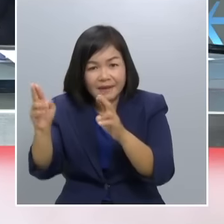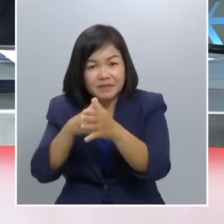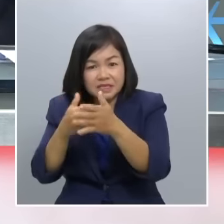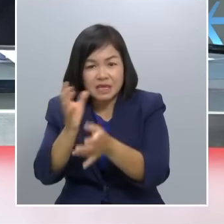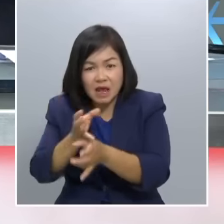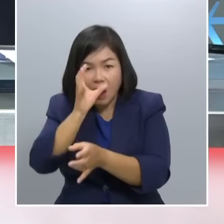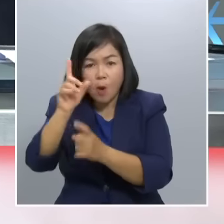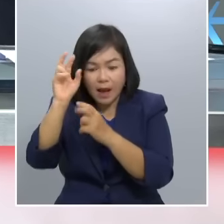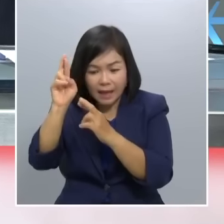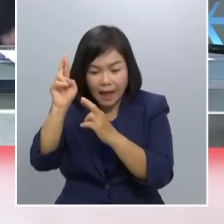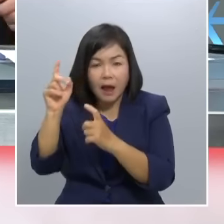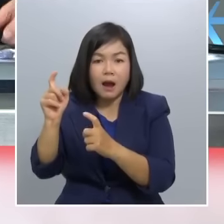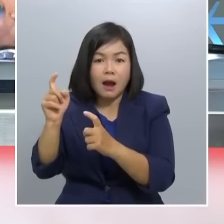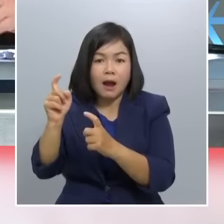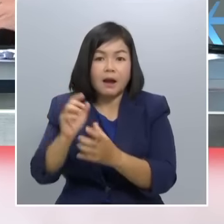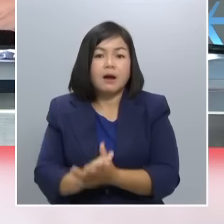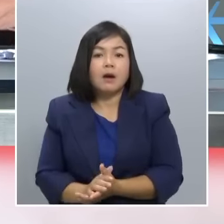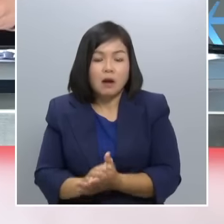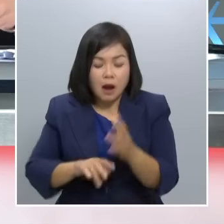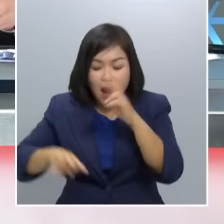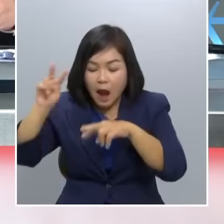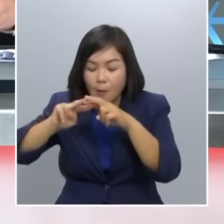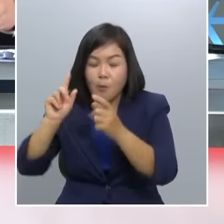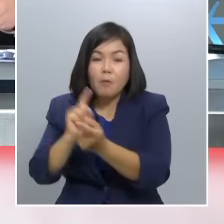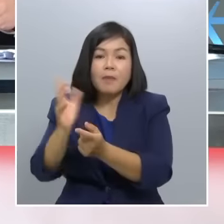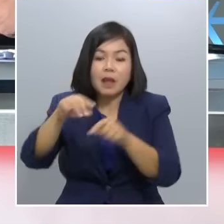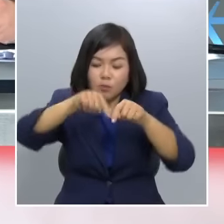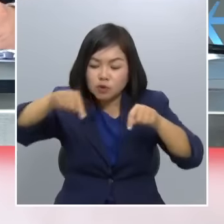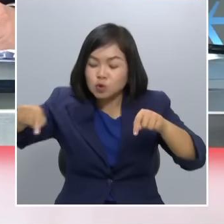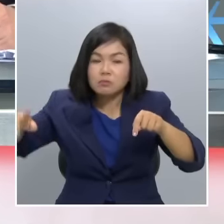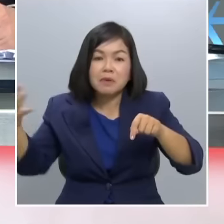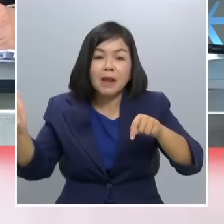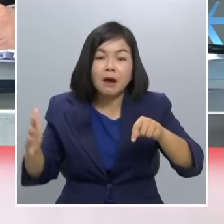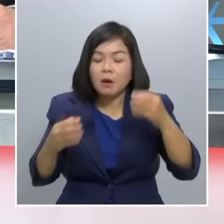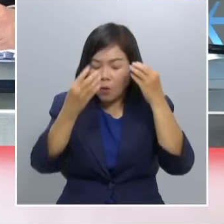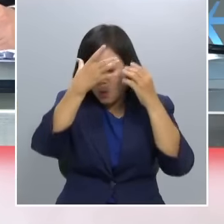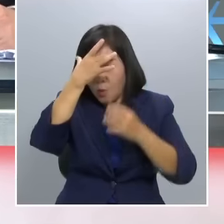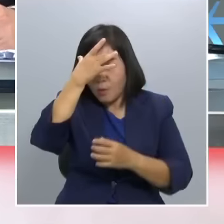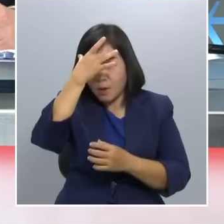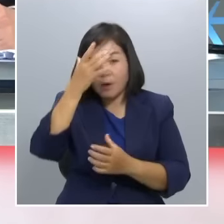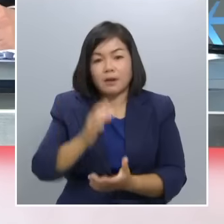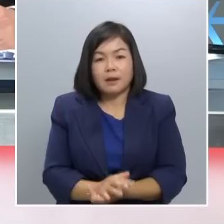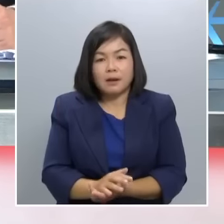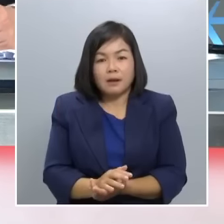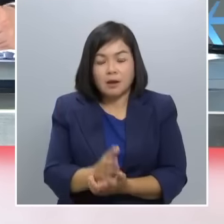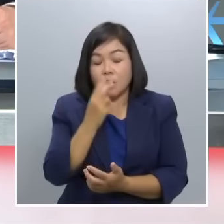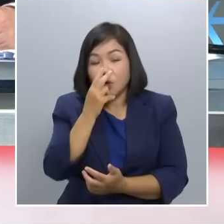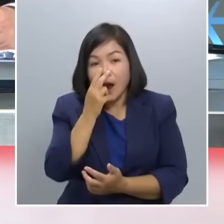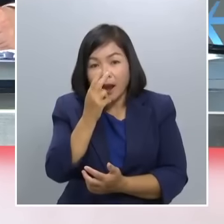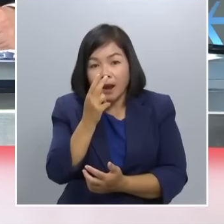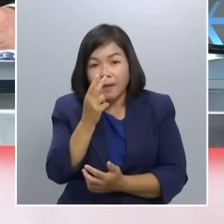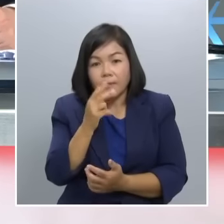แล้วค่ะโอเคอ่ะๆค่ะผมนี่มึนจริงๆอ่ะเดี๋ยวลองดูให้นี่นะ